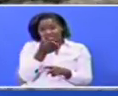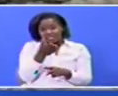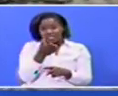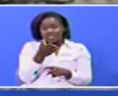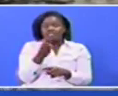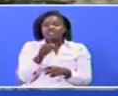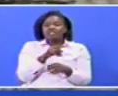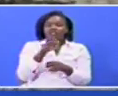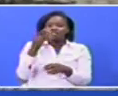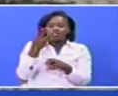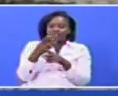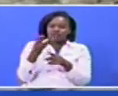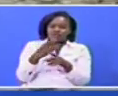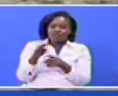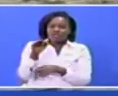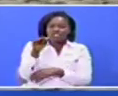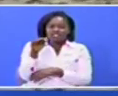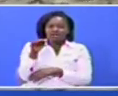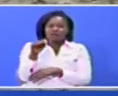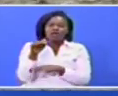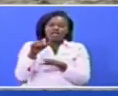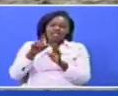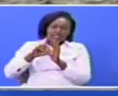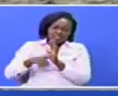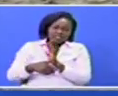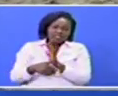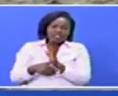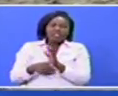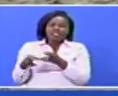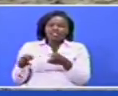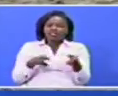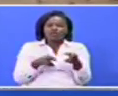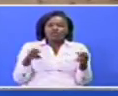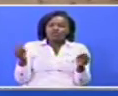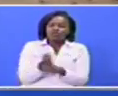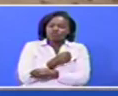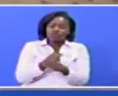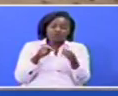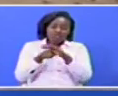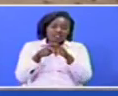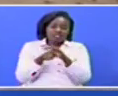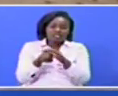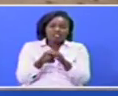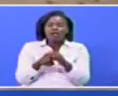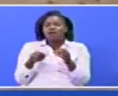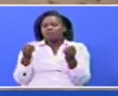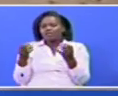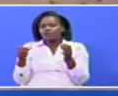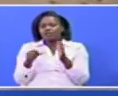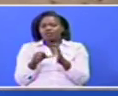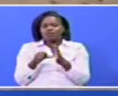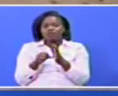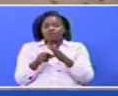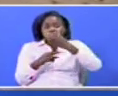ya kitaifa yani KCSE kucheleweshwa baada ya barabara kutopitika. Kuna matatizo mengi sana juu ya hii